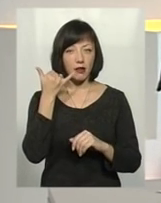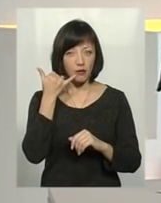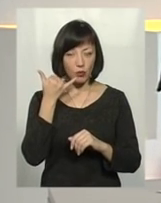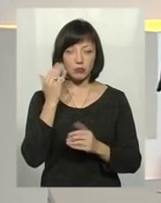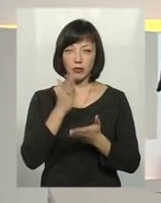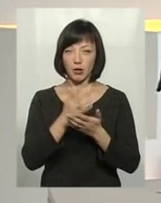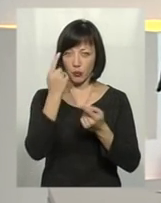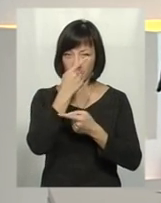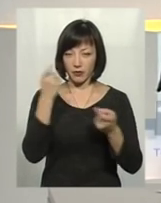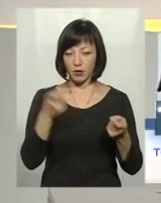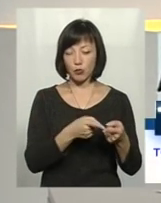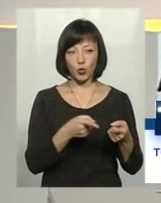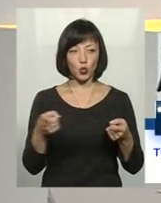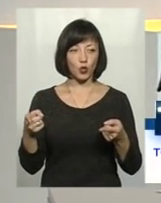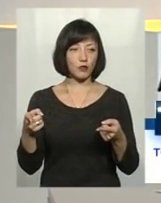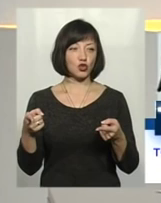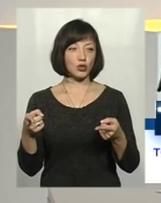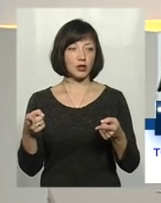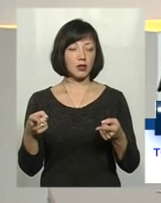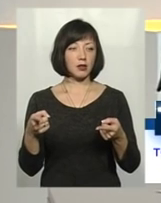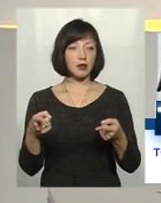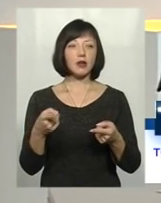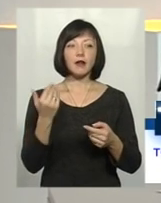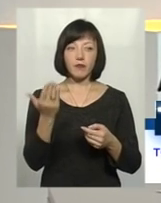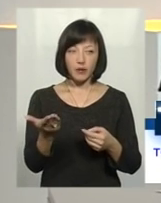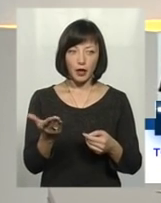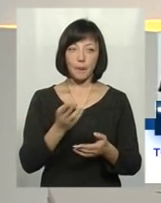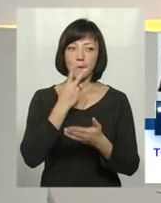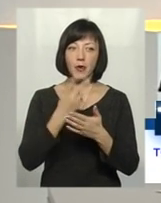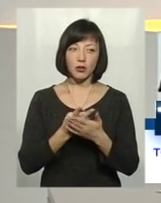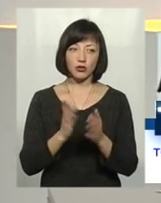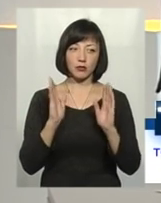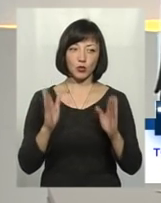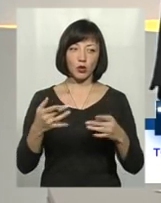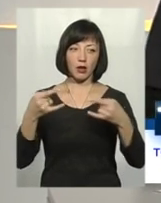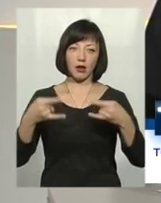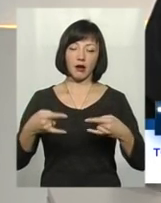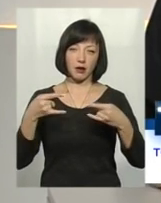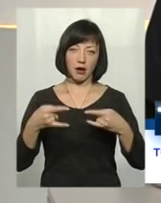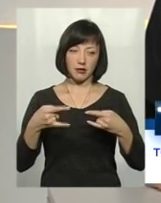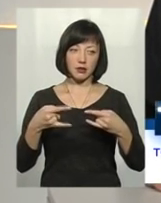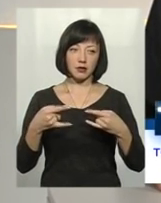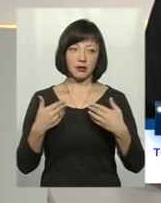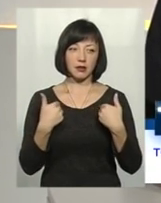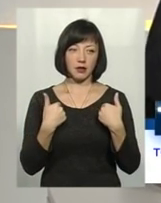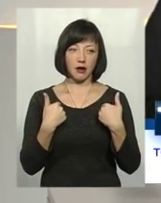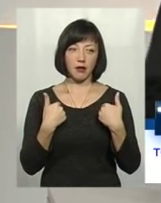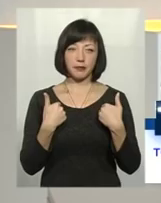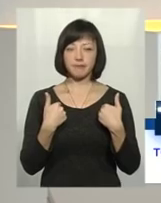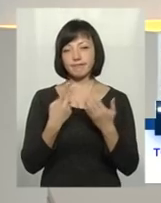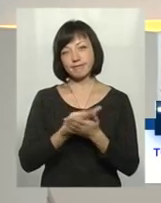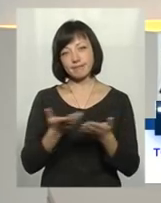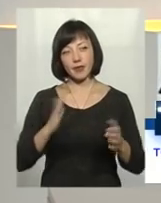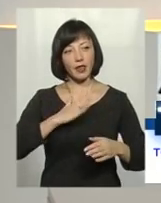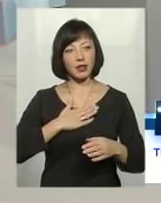прямого ефіру, впродовж нього ви його будете бачити на екранах. А я представляю сьогоднішніх